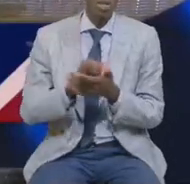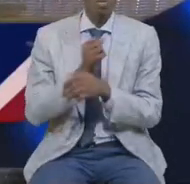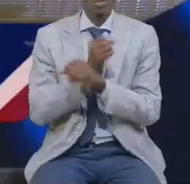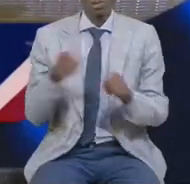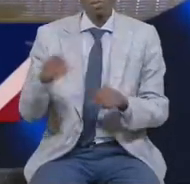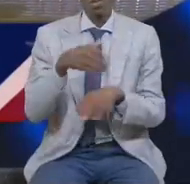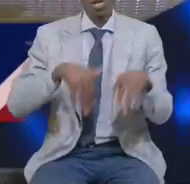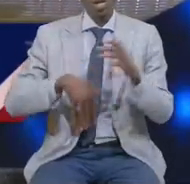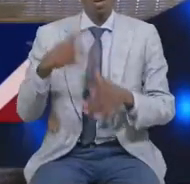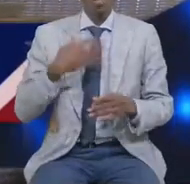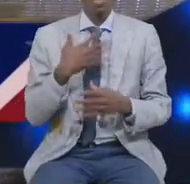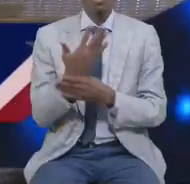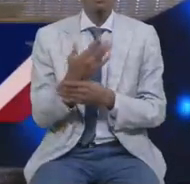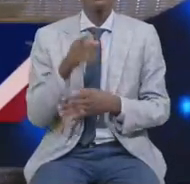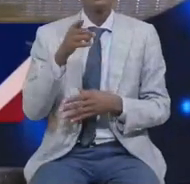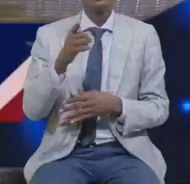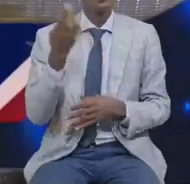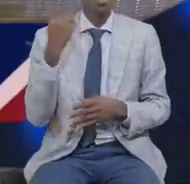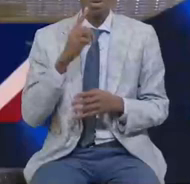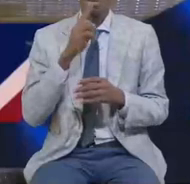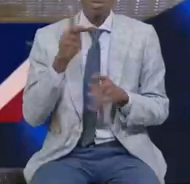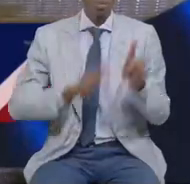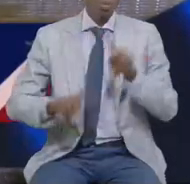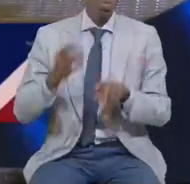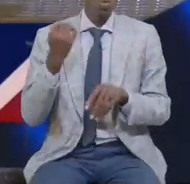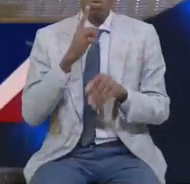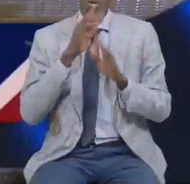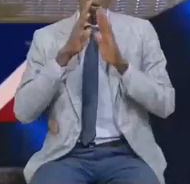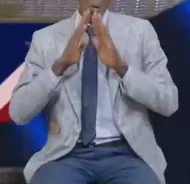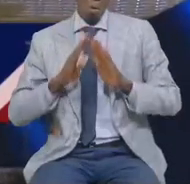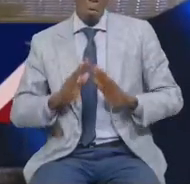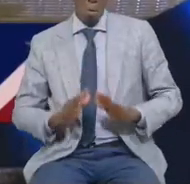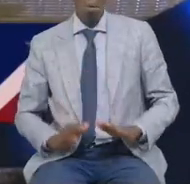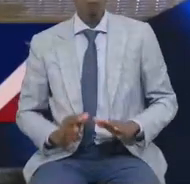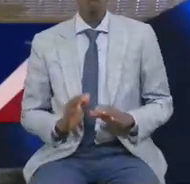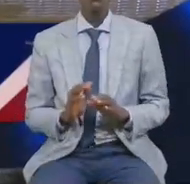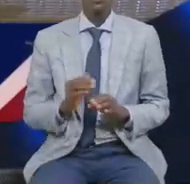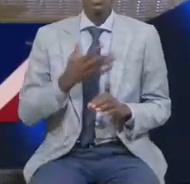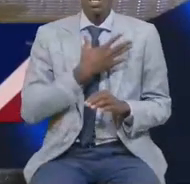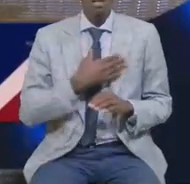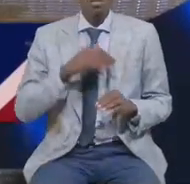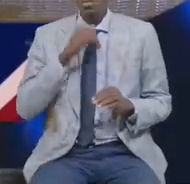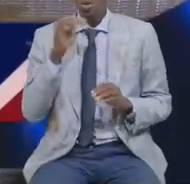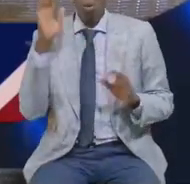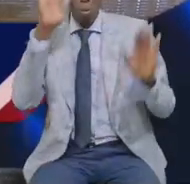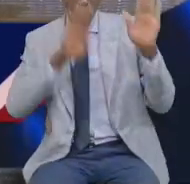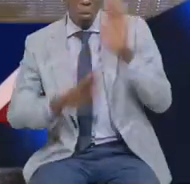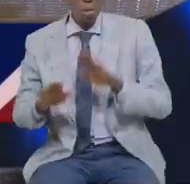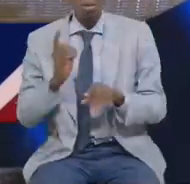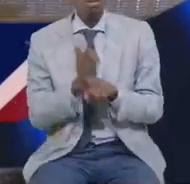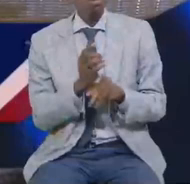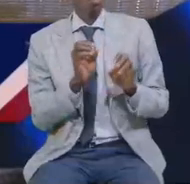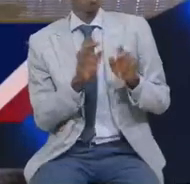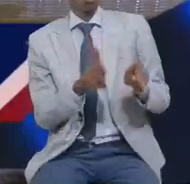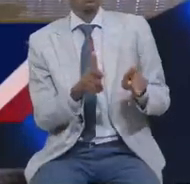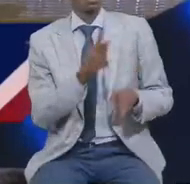étaient calmes, ils ont le sang-froid. Et ils ont dit, vas-y, fais ce que tu veux faire.